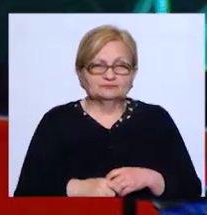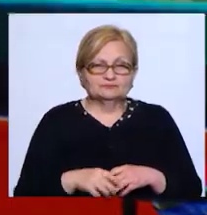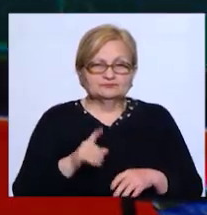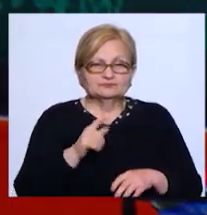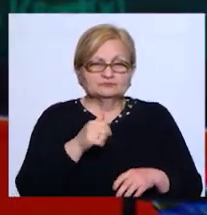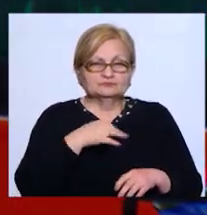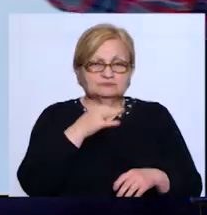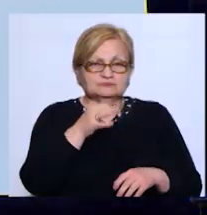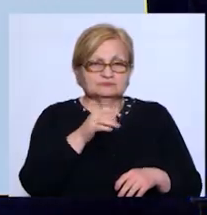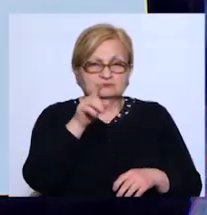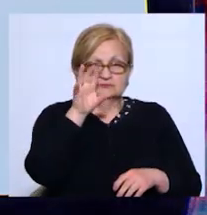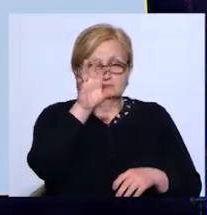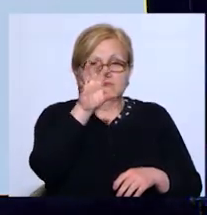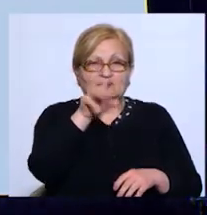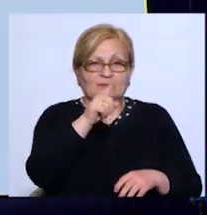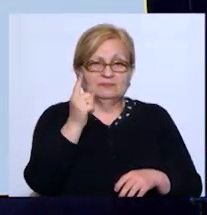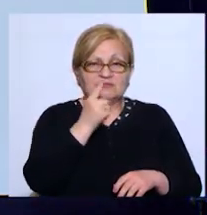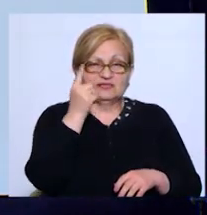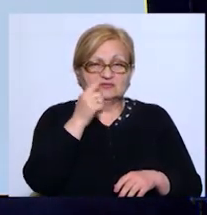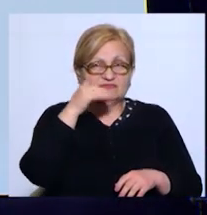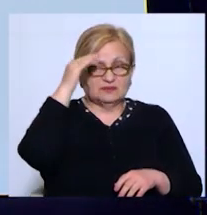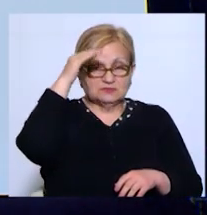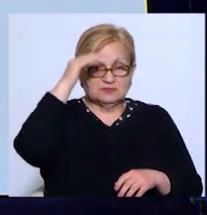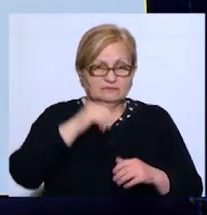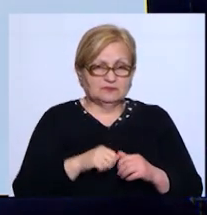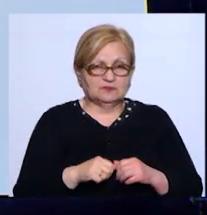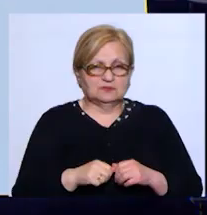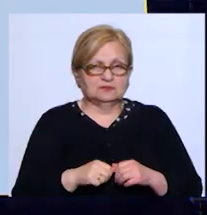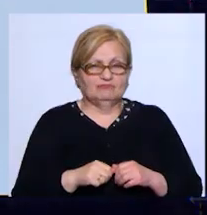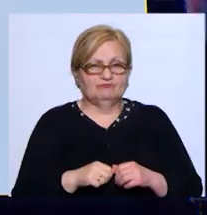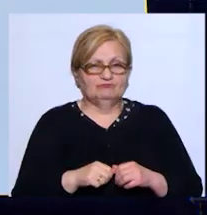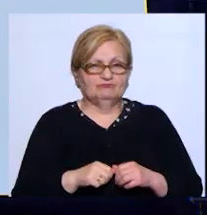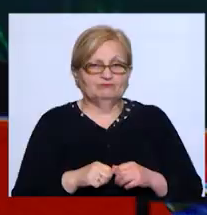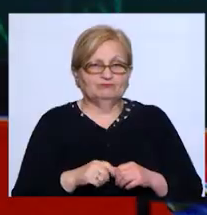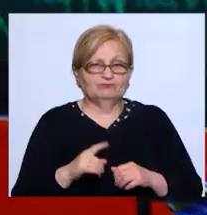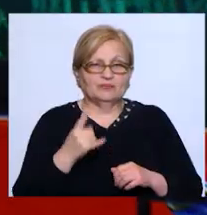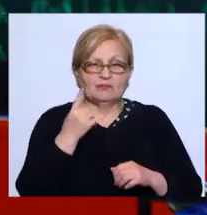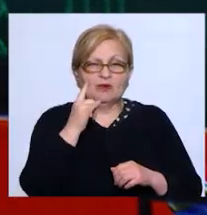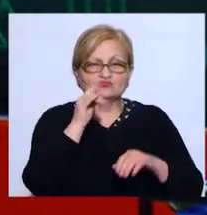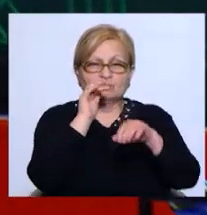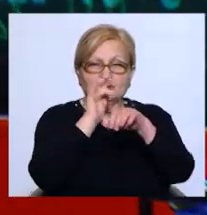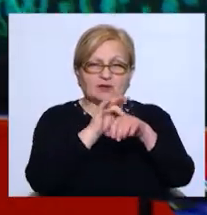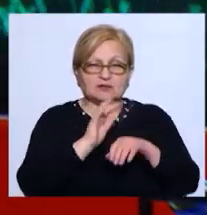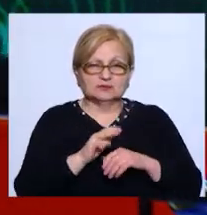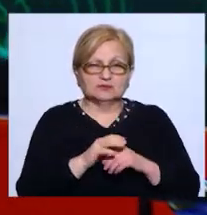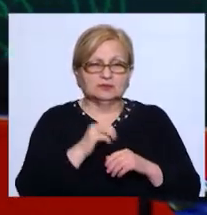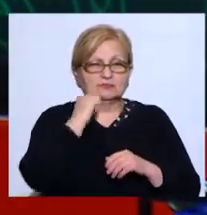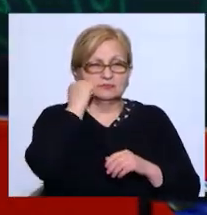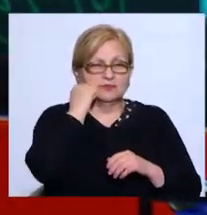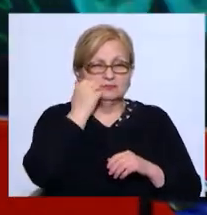ვთქვით, დენის მრიცხველი ზემოთ, ხომ, რომ არ დაზიანდეს, ბავშვებმა არ დააზიანონ და